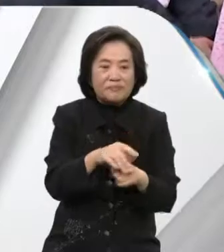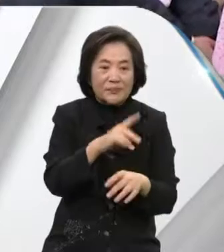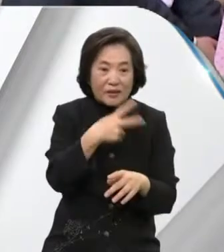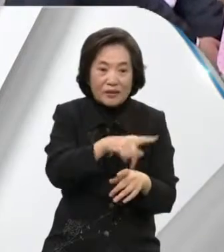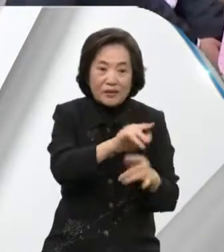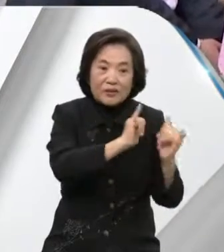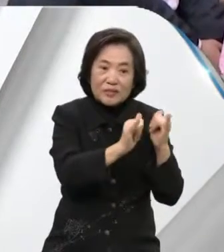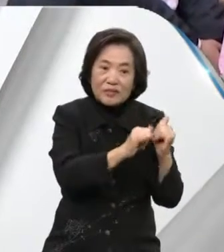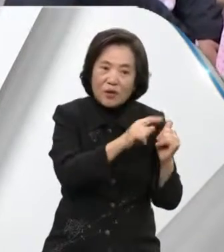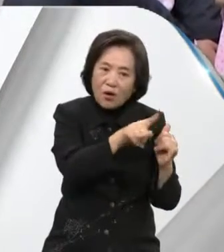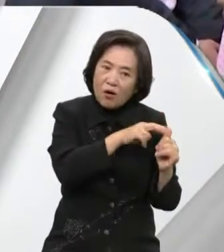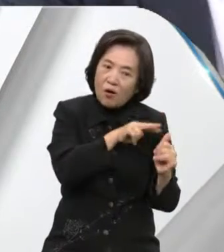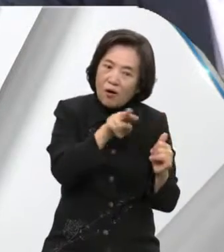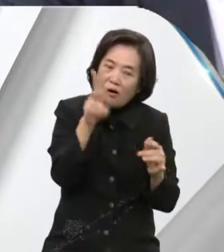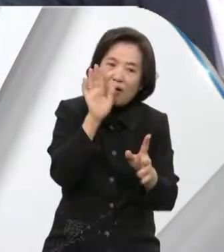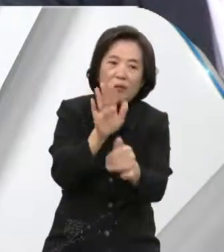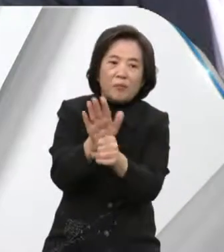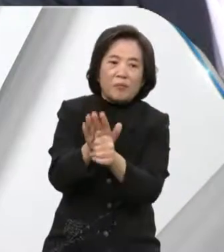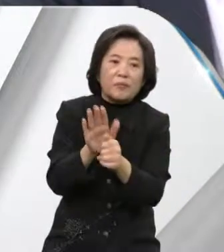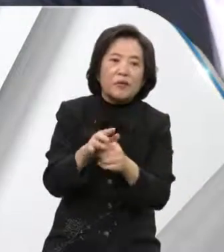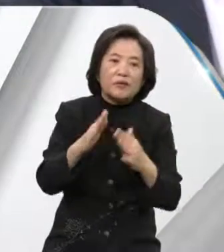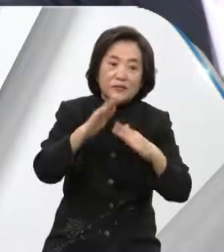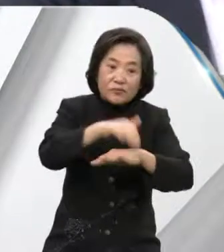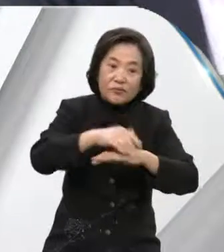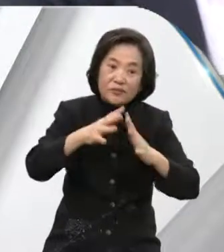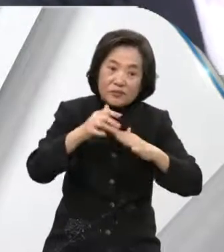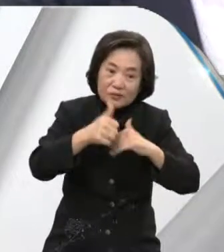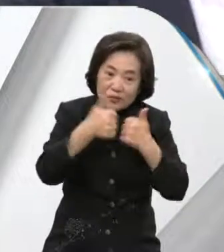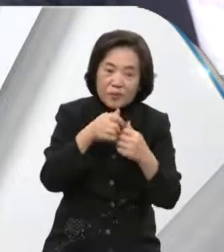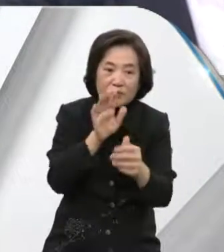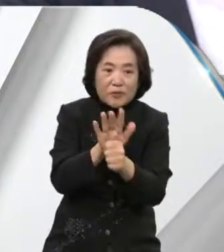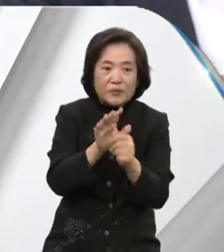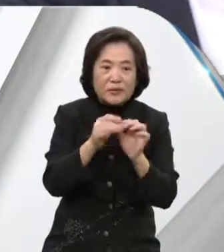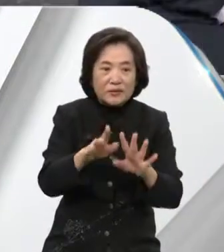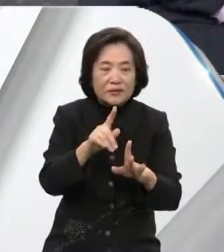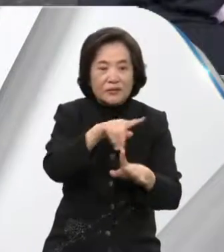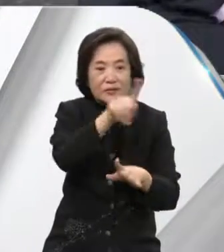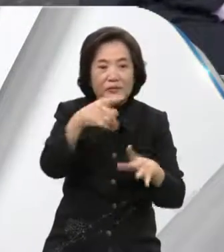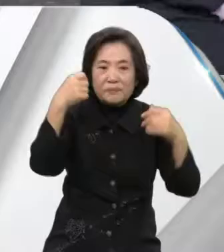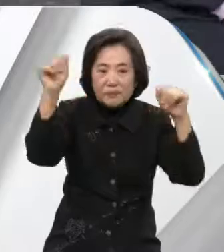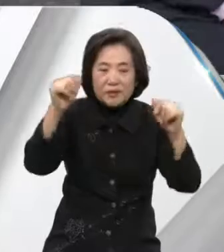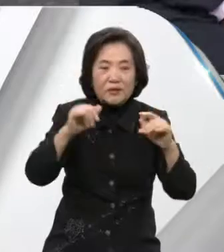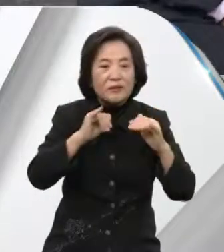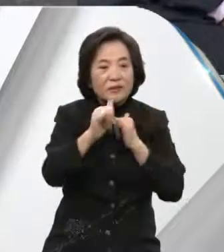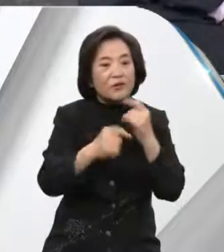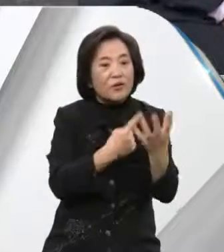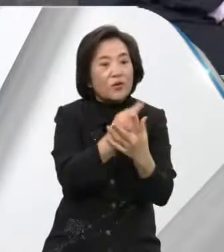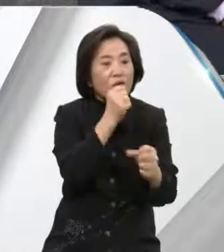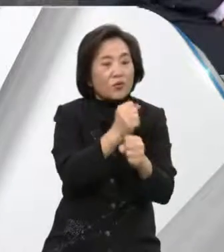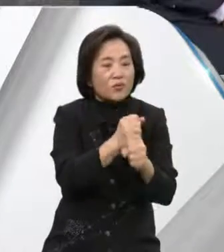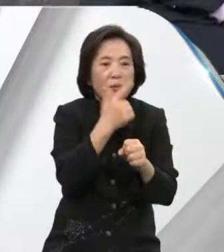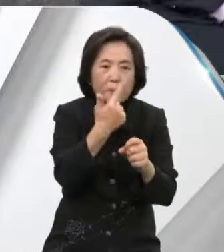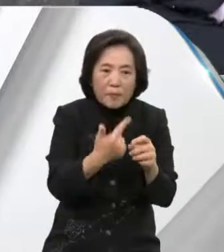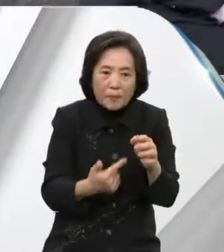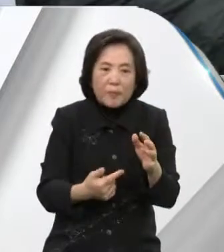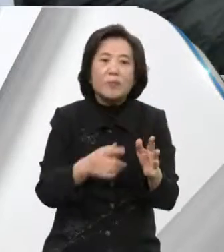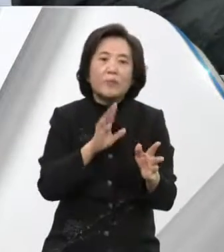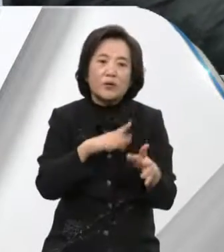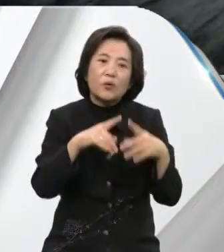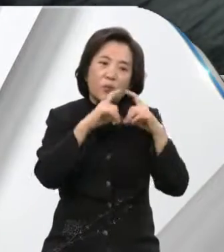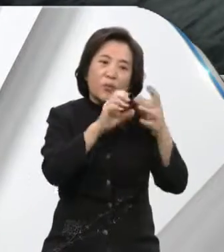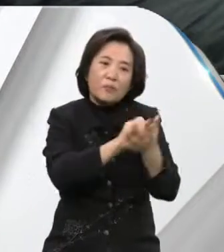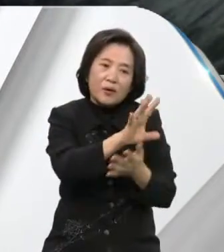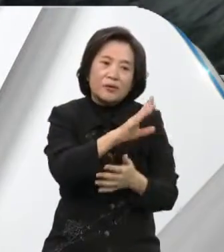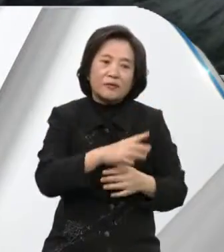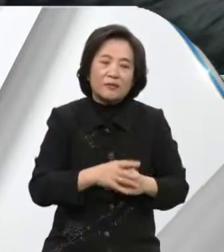年的许多沙皮台中韩国家父基金会的天数，一下出沙皮有的能力，每块是万倍沙皮。 因